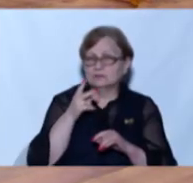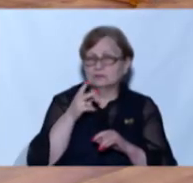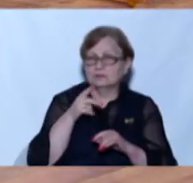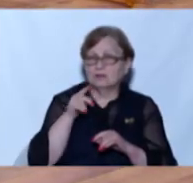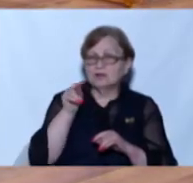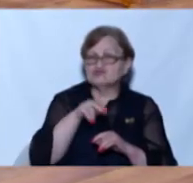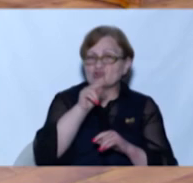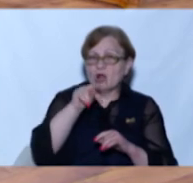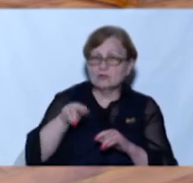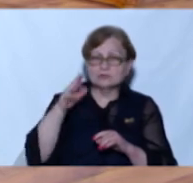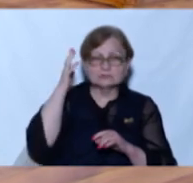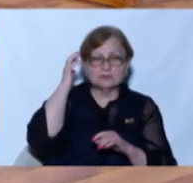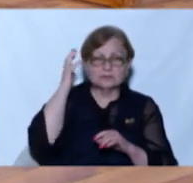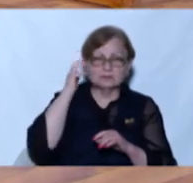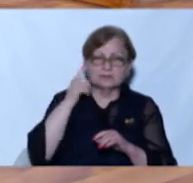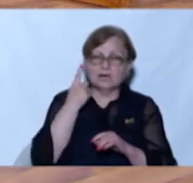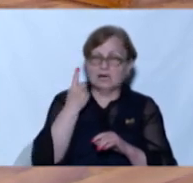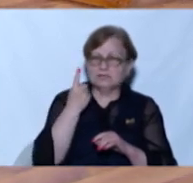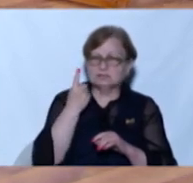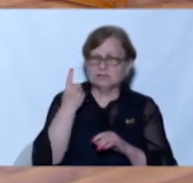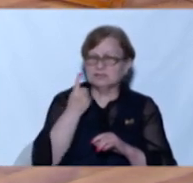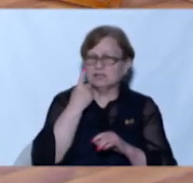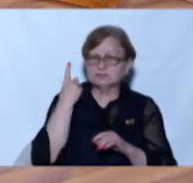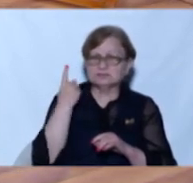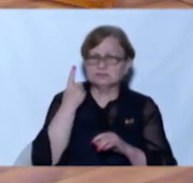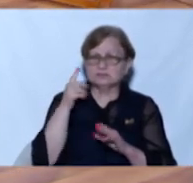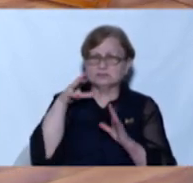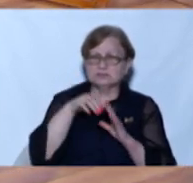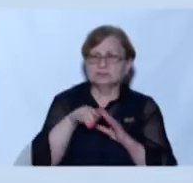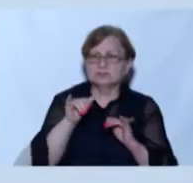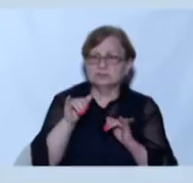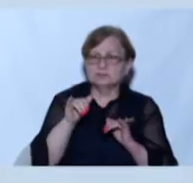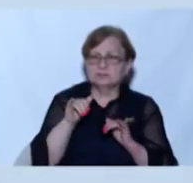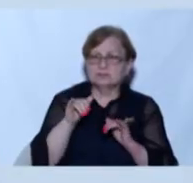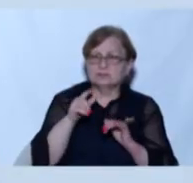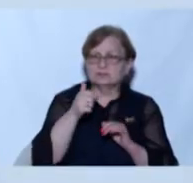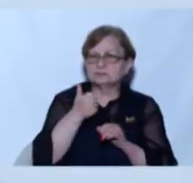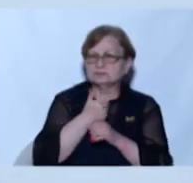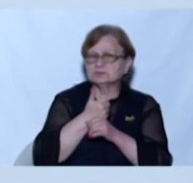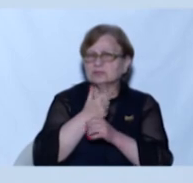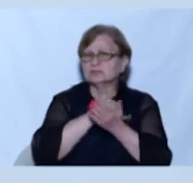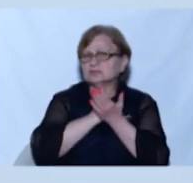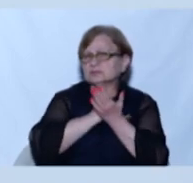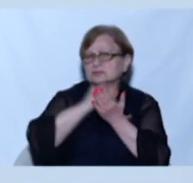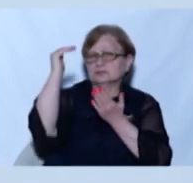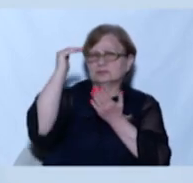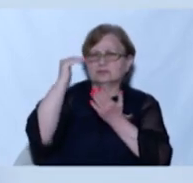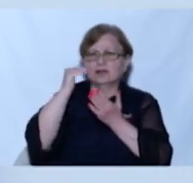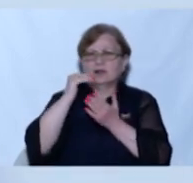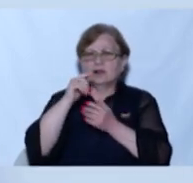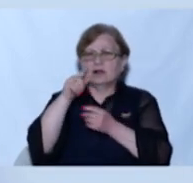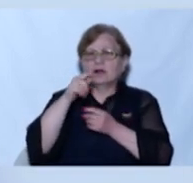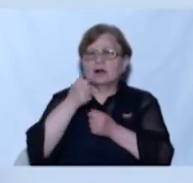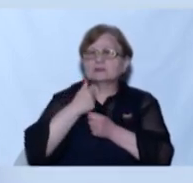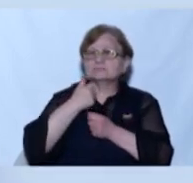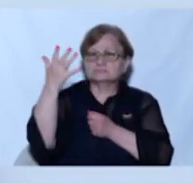შელოცვა რადიოთი ერთადერთი ნაწარმოებია მწერლის შემოქმედებაში, სადაც რეკორდული რაოდენობის მხატვრებს ახსენებს